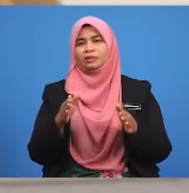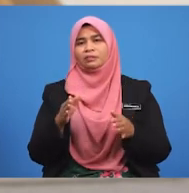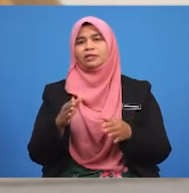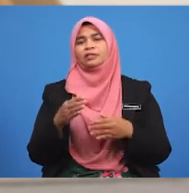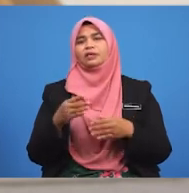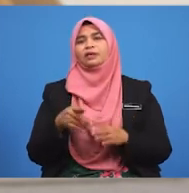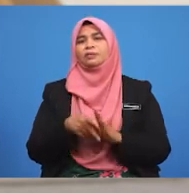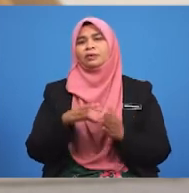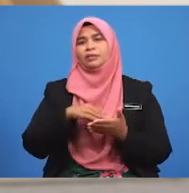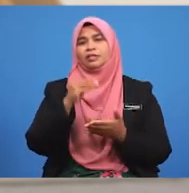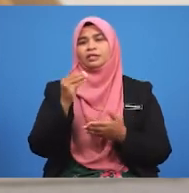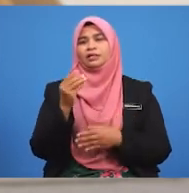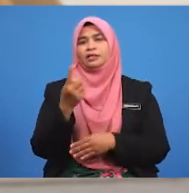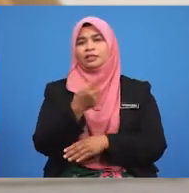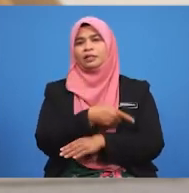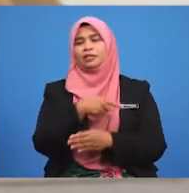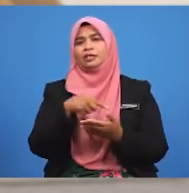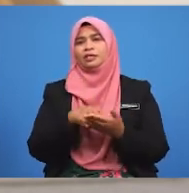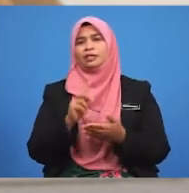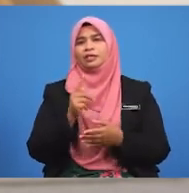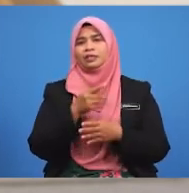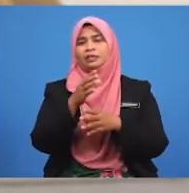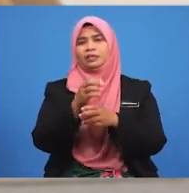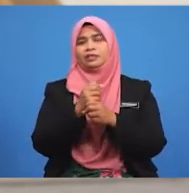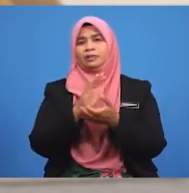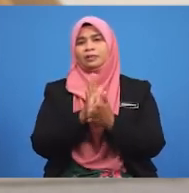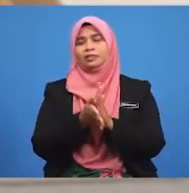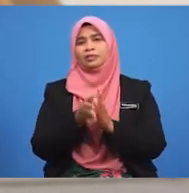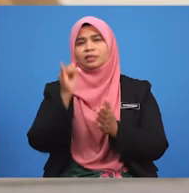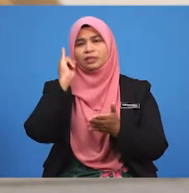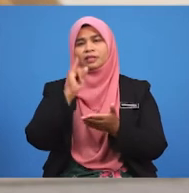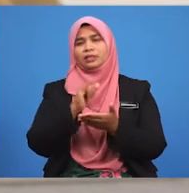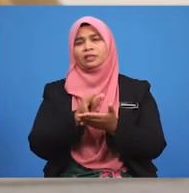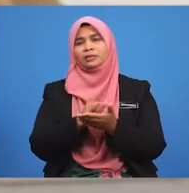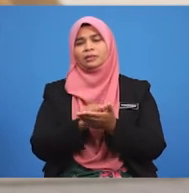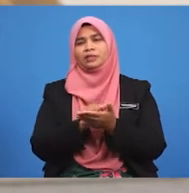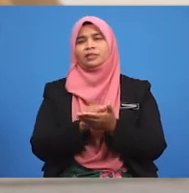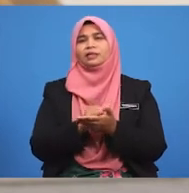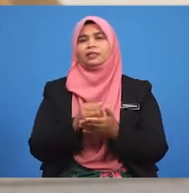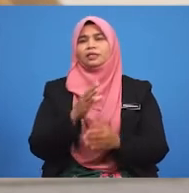ini nanti, kita dapat menjaga iman kita dengan sentiasa menuntut ilmu Allah